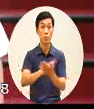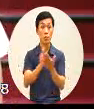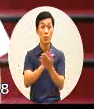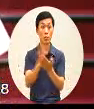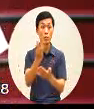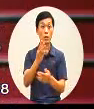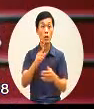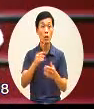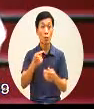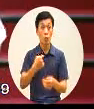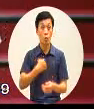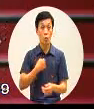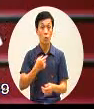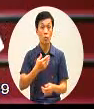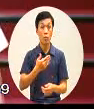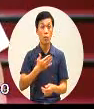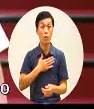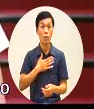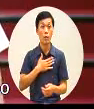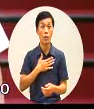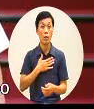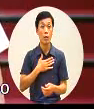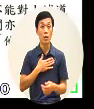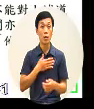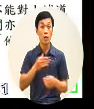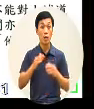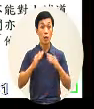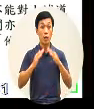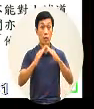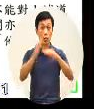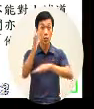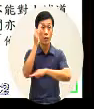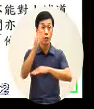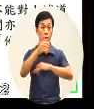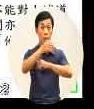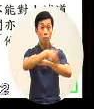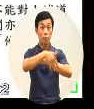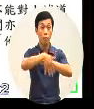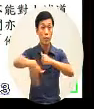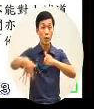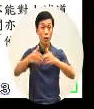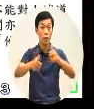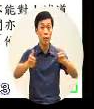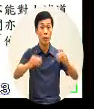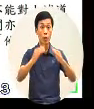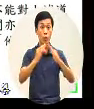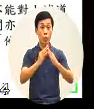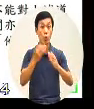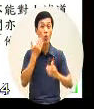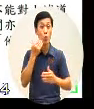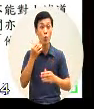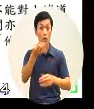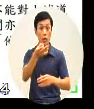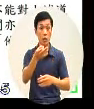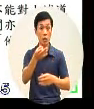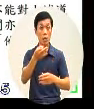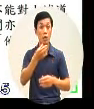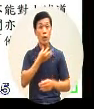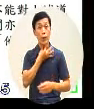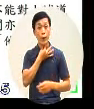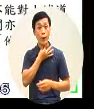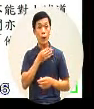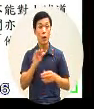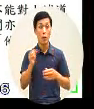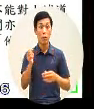本身啦、啊、哈，各级政府如因经费困难，不能对上述道路全面征收补偿哦，征